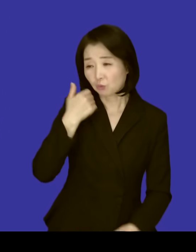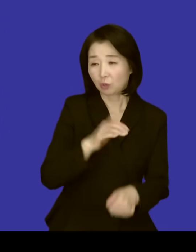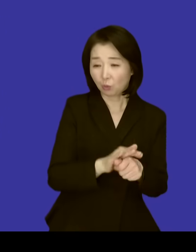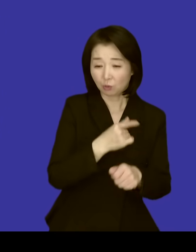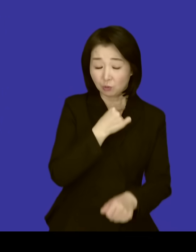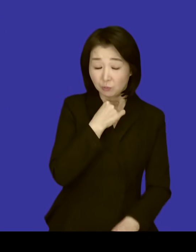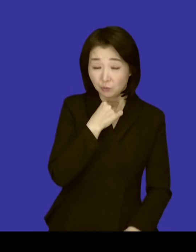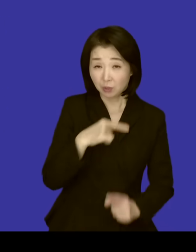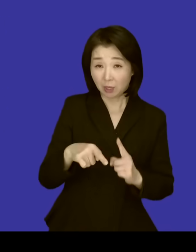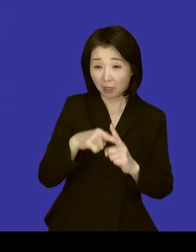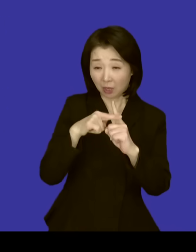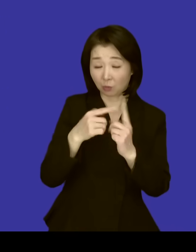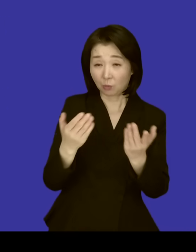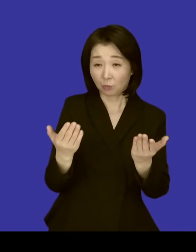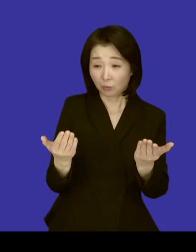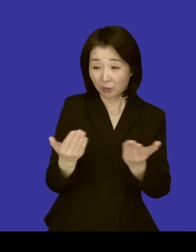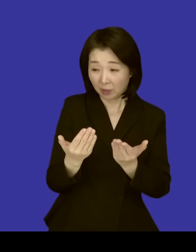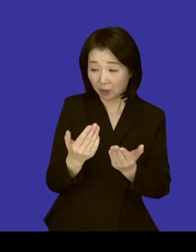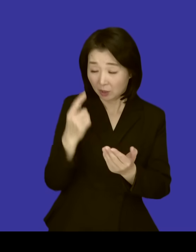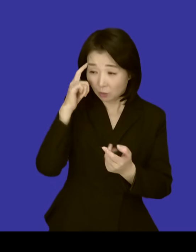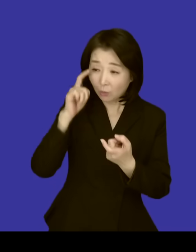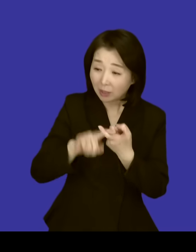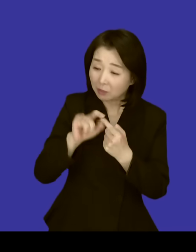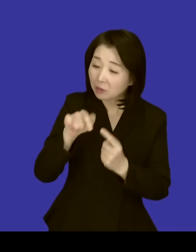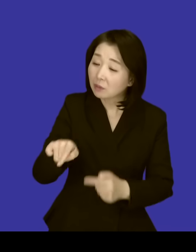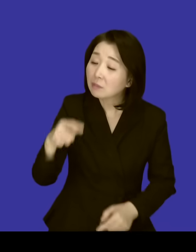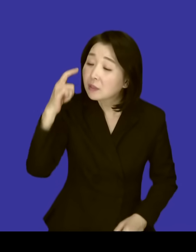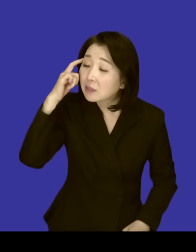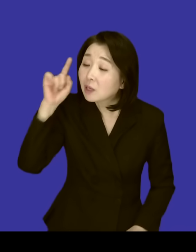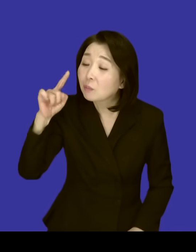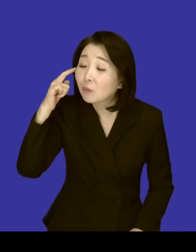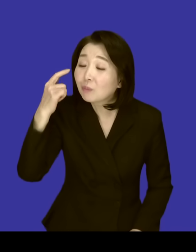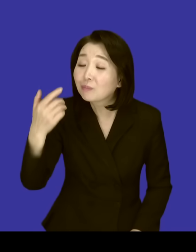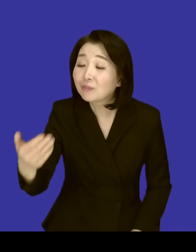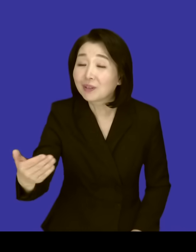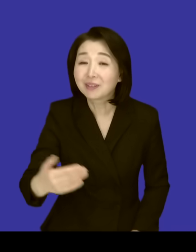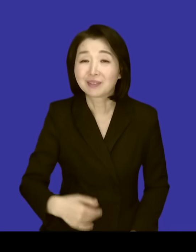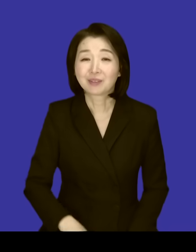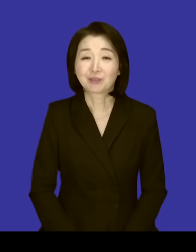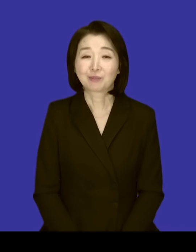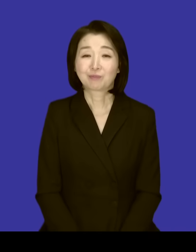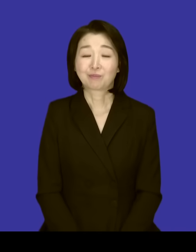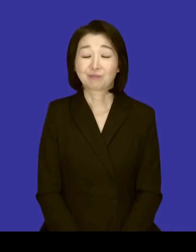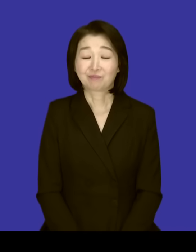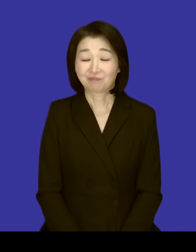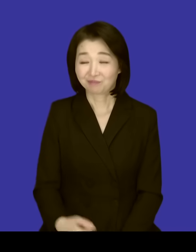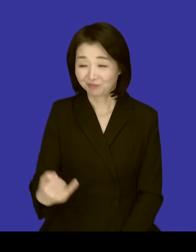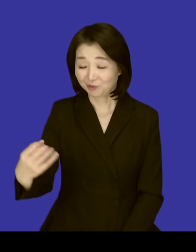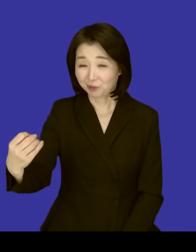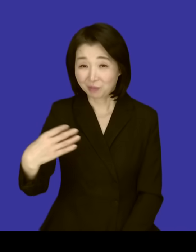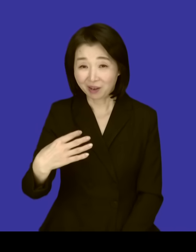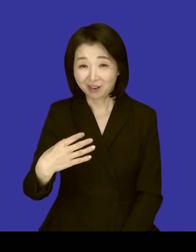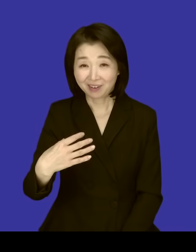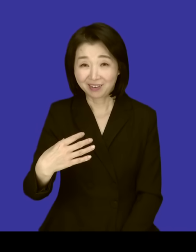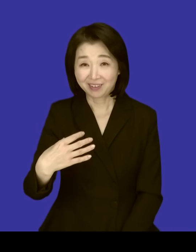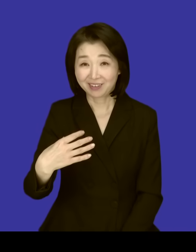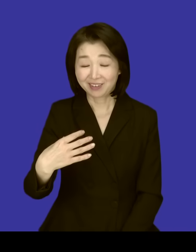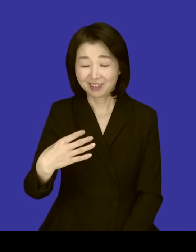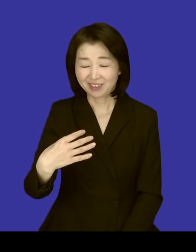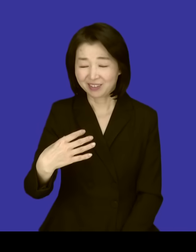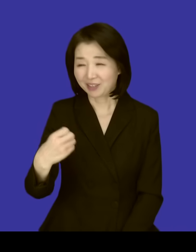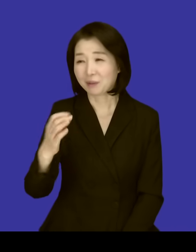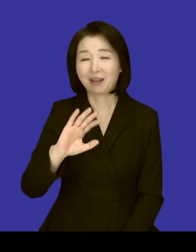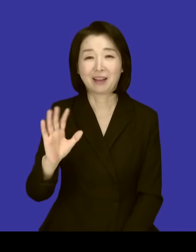싶어서 간호사에 관심이 생겼는데 누나 생각은 좀 어떤 것 같아? 이랬더니 누나가 그 자리에서 바로 답은